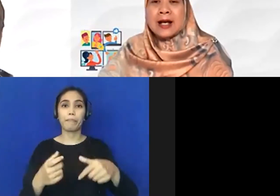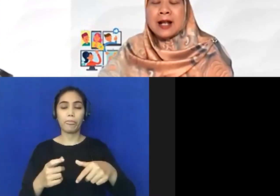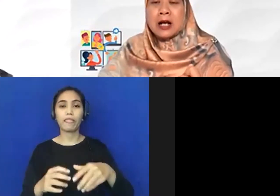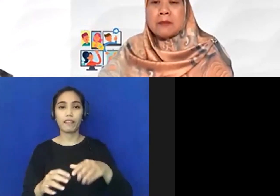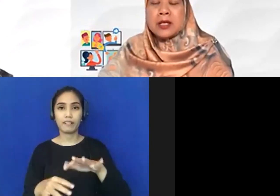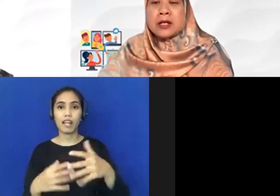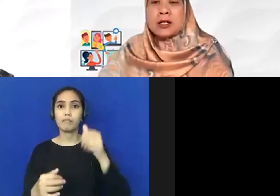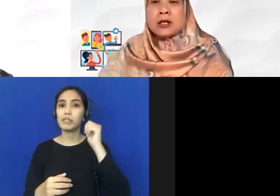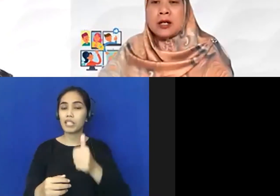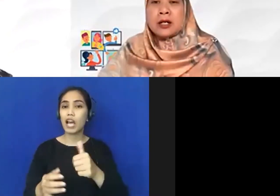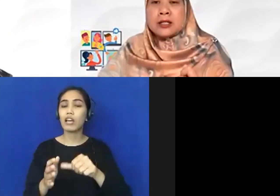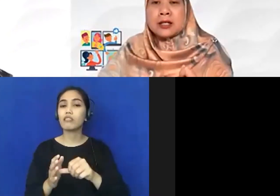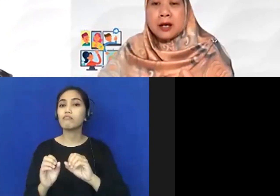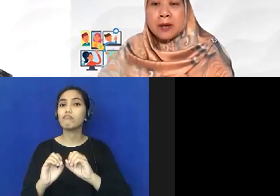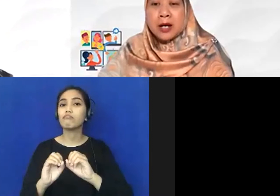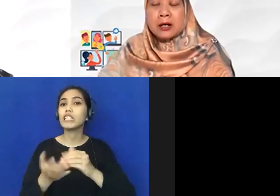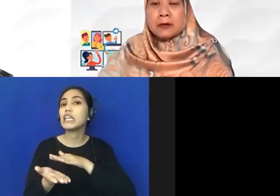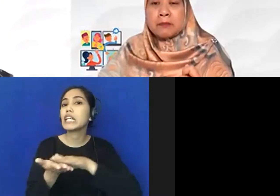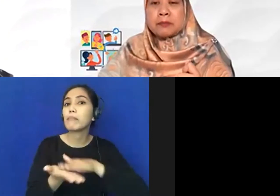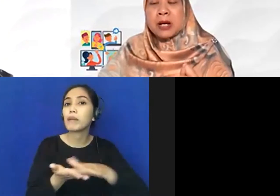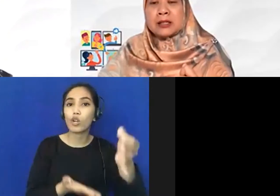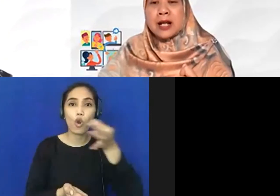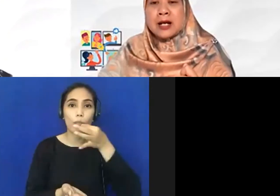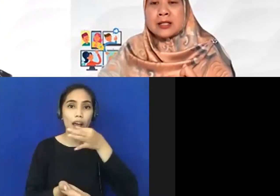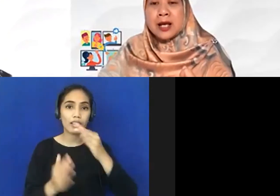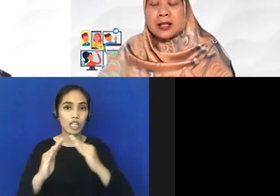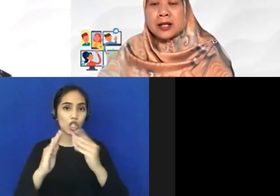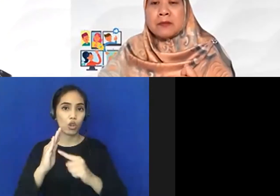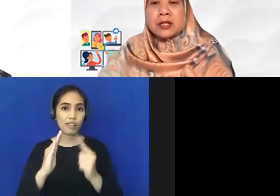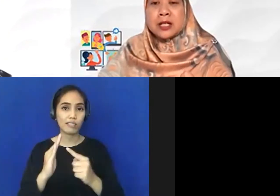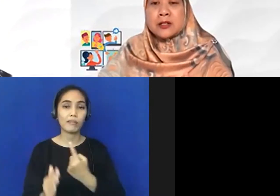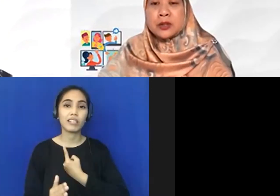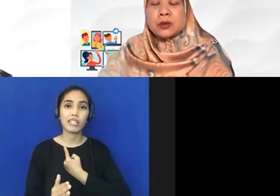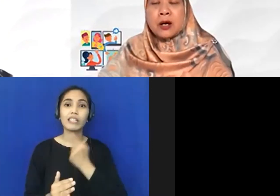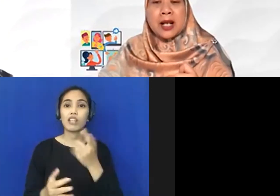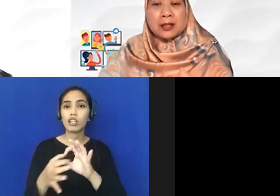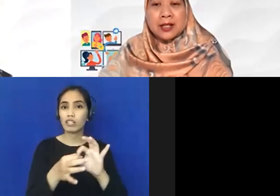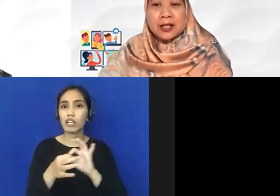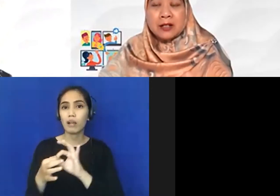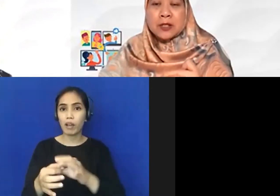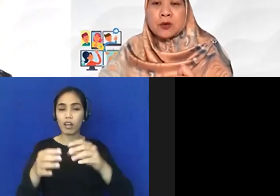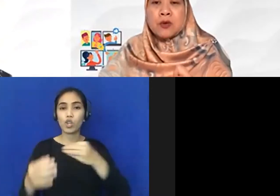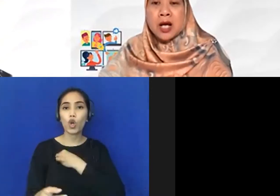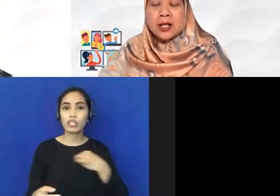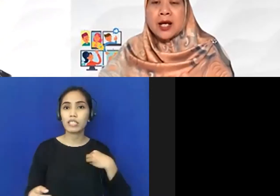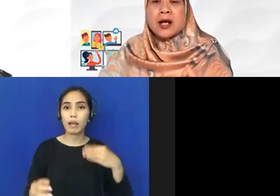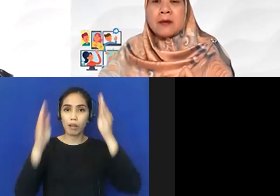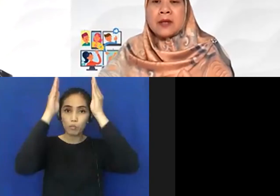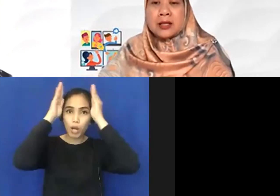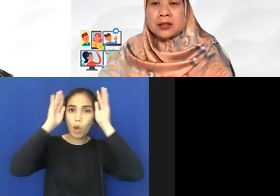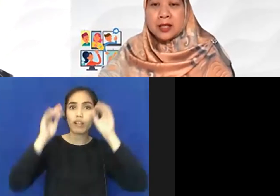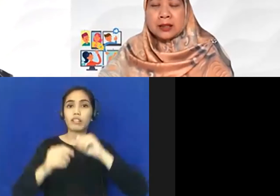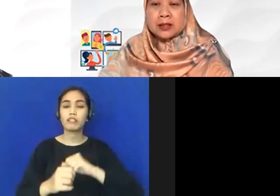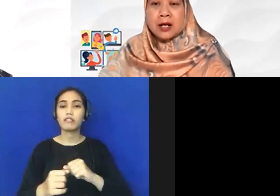mandiri. Nah, kami kerjasama para tenaga kesehatan yang bekerja di situ, kami latih. Ini besok 2 hari